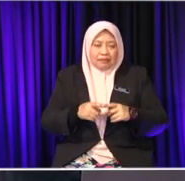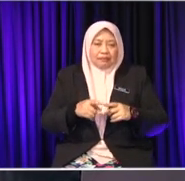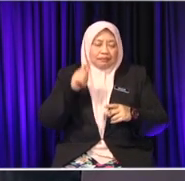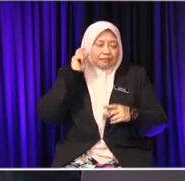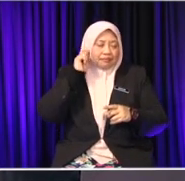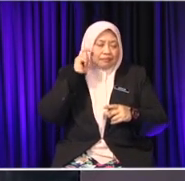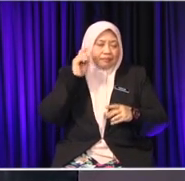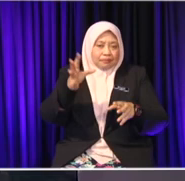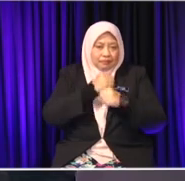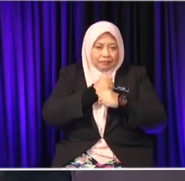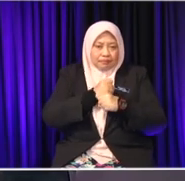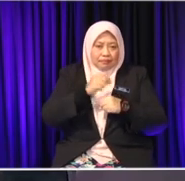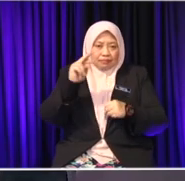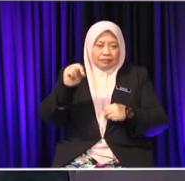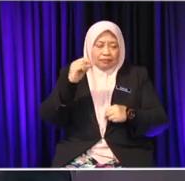ditolakkan